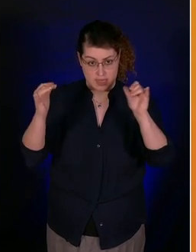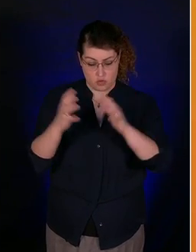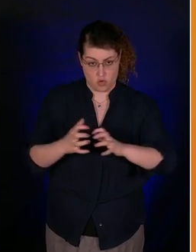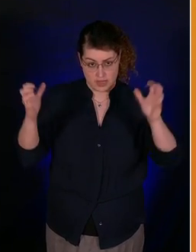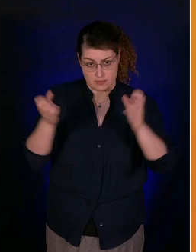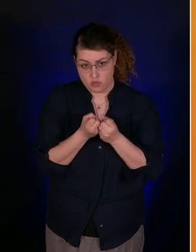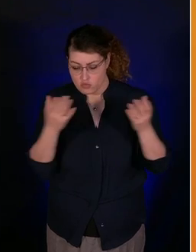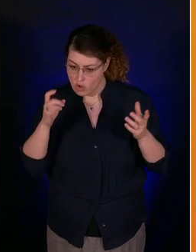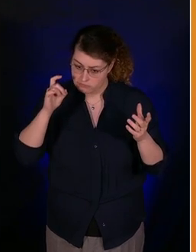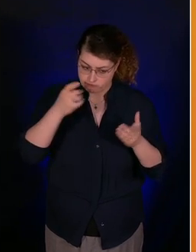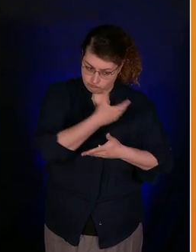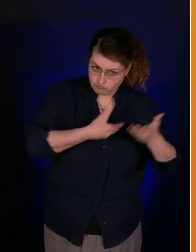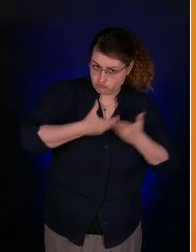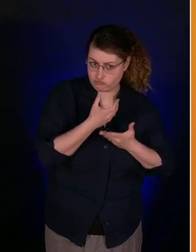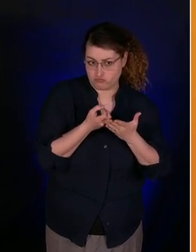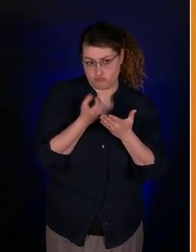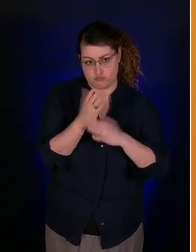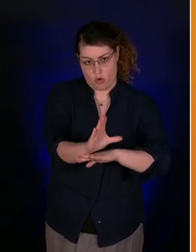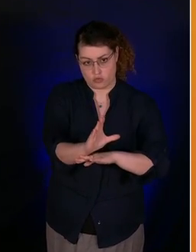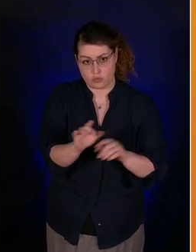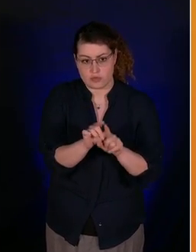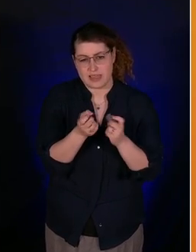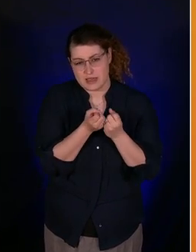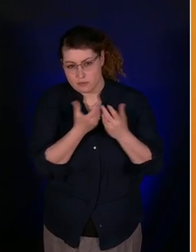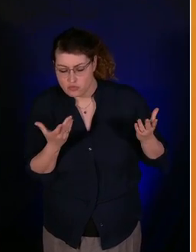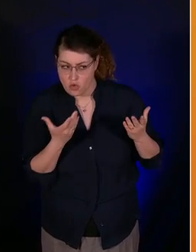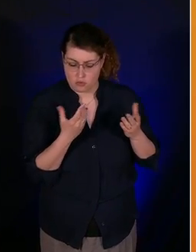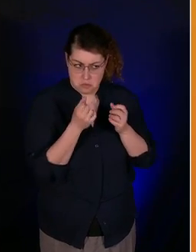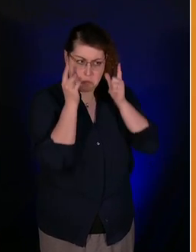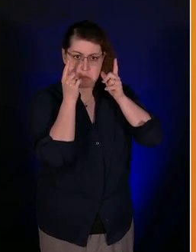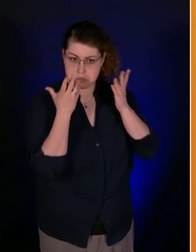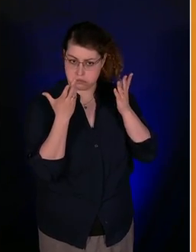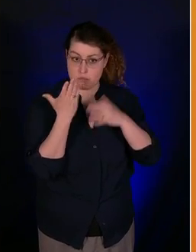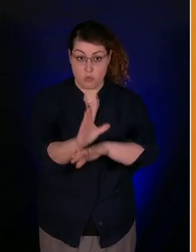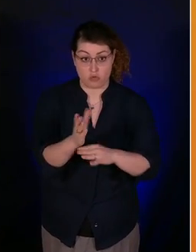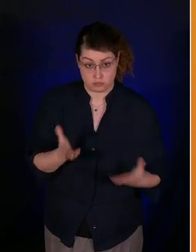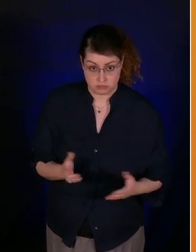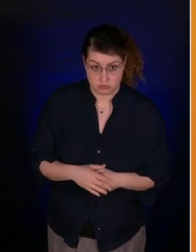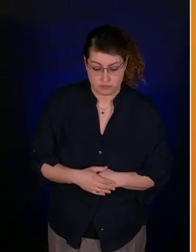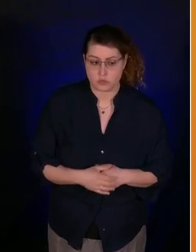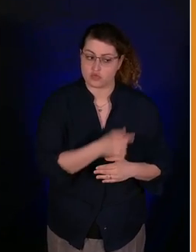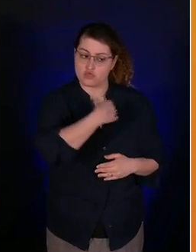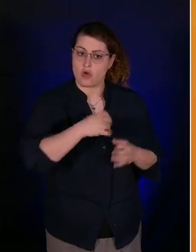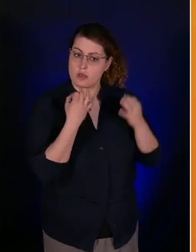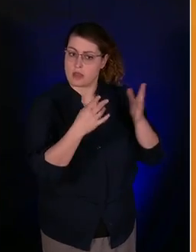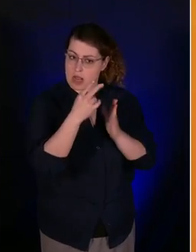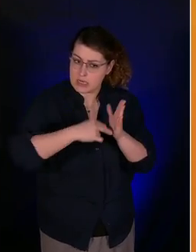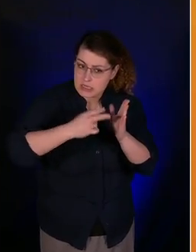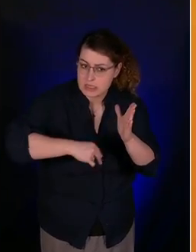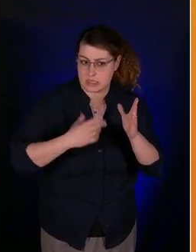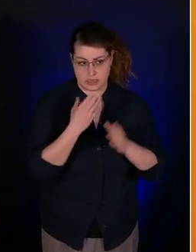quelques réflexions, voire même de quelques étonnements. Nous avons pris le temps de lire et de travailler le